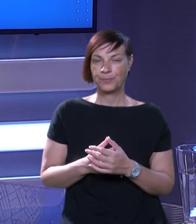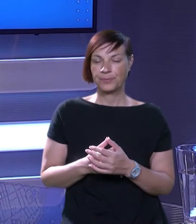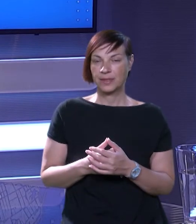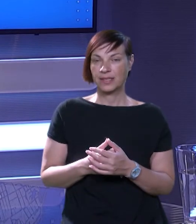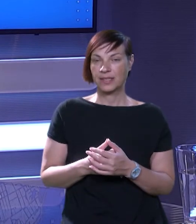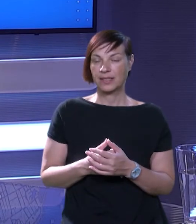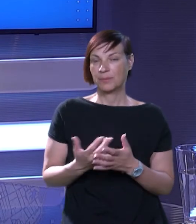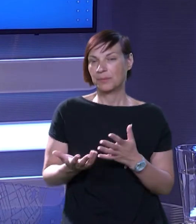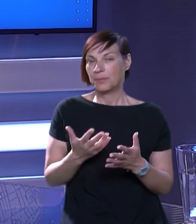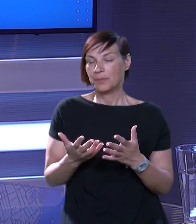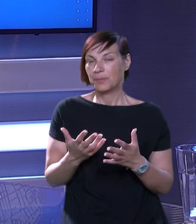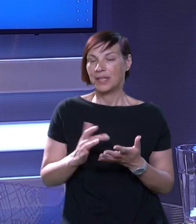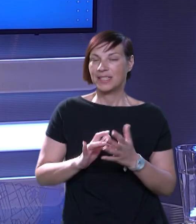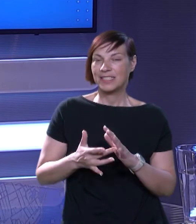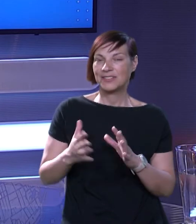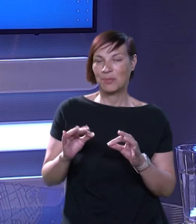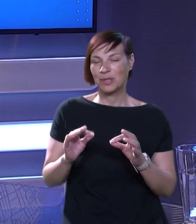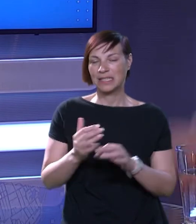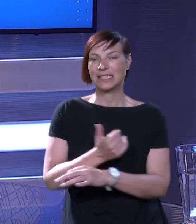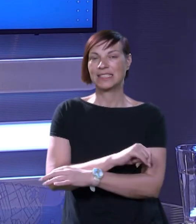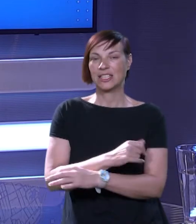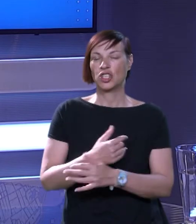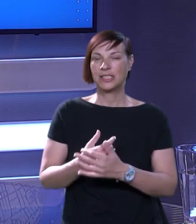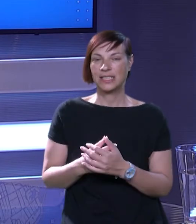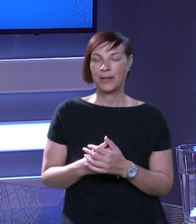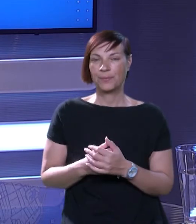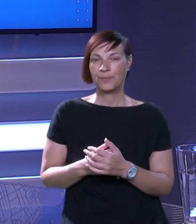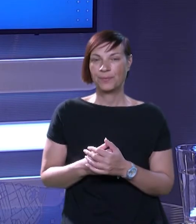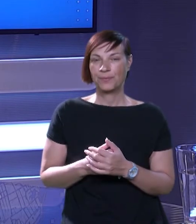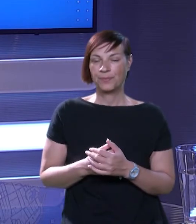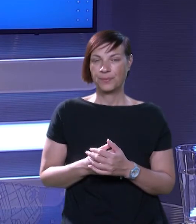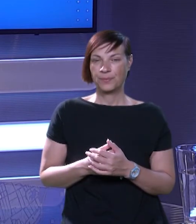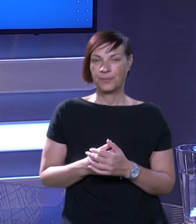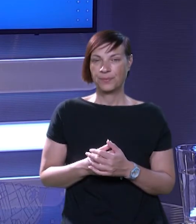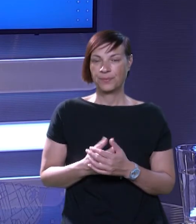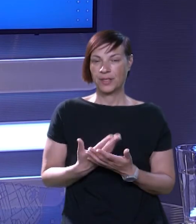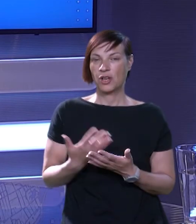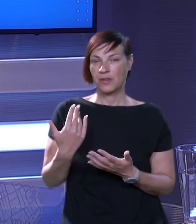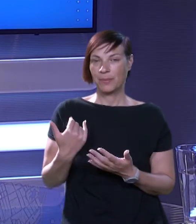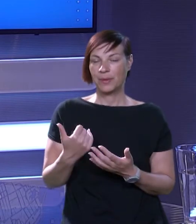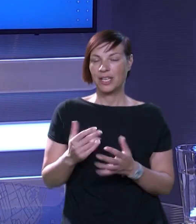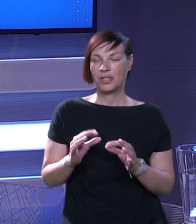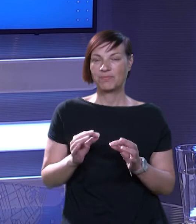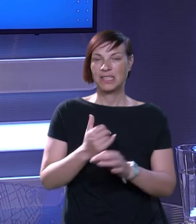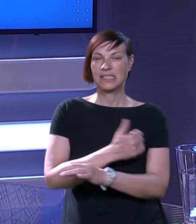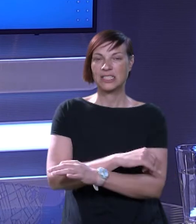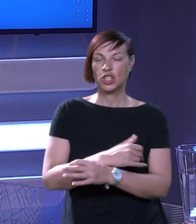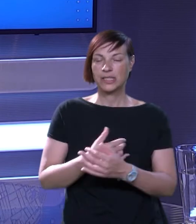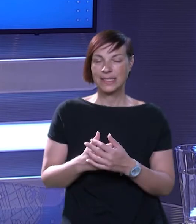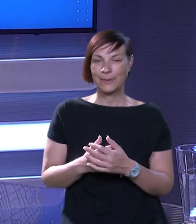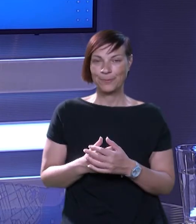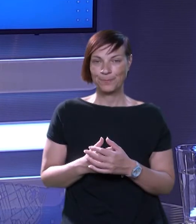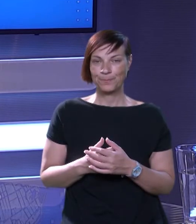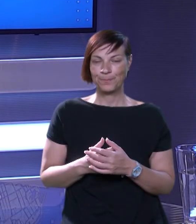viš kako ja to, mi to odokativno, mi nije sve prije 10 godina, ali da, ovo je bilo, ja mislim, 10.